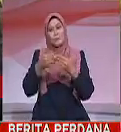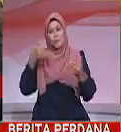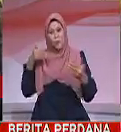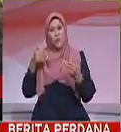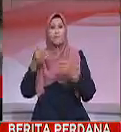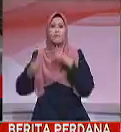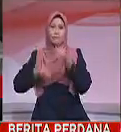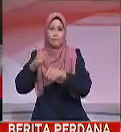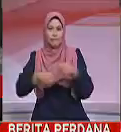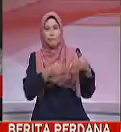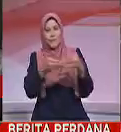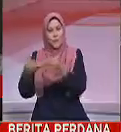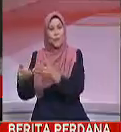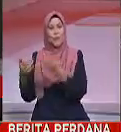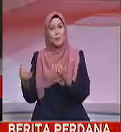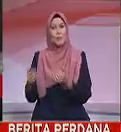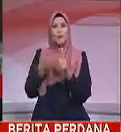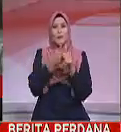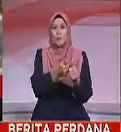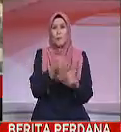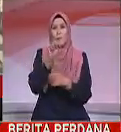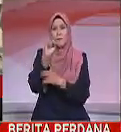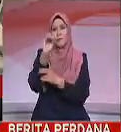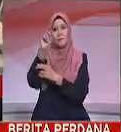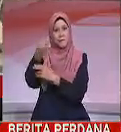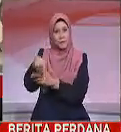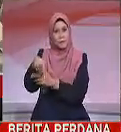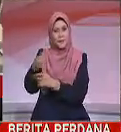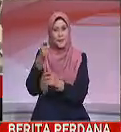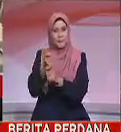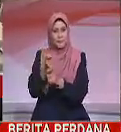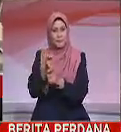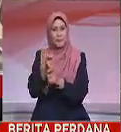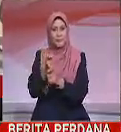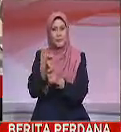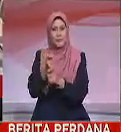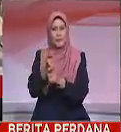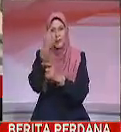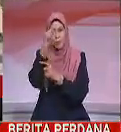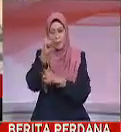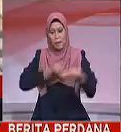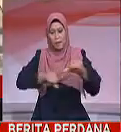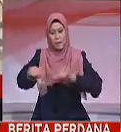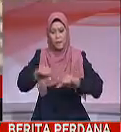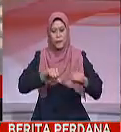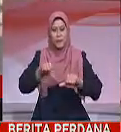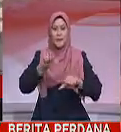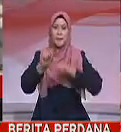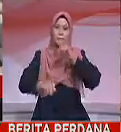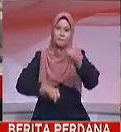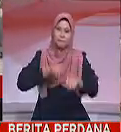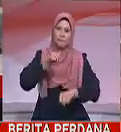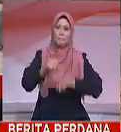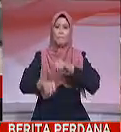perjalanan mereka. Mereka juga mematuhi SOP yang telah ditetapkan semasa menjalankan aktiviti kayuhan